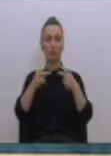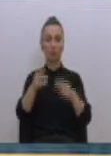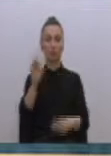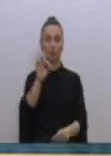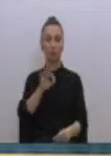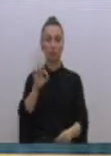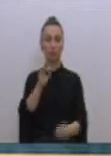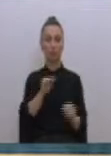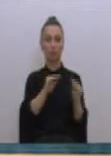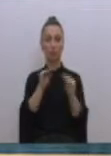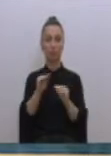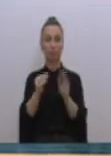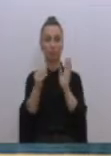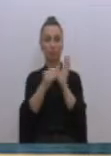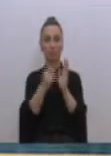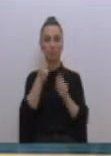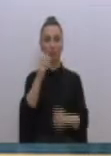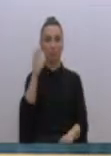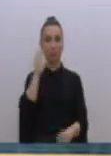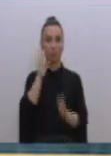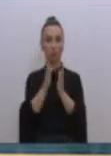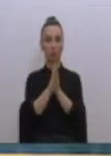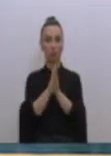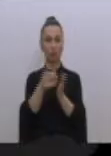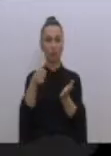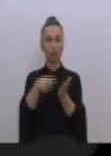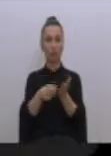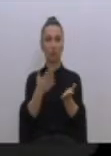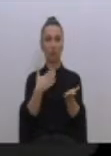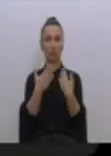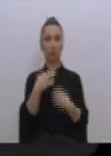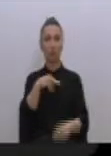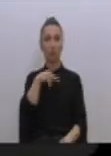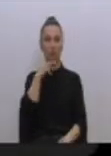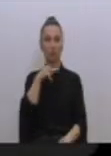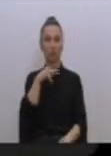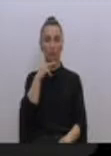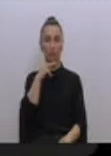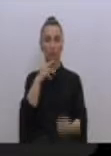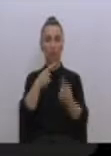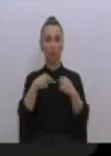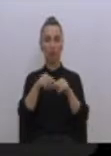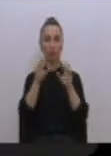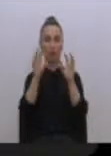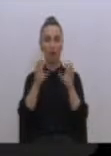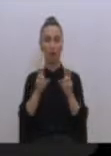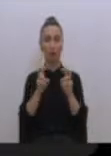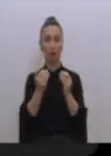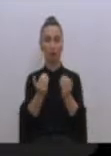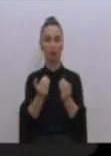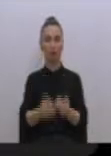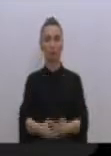instalobaze Privilei Mosmet tot ce a tot cancescus regimul. Uradreba organului canonului.